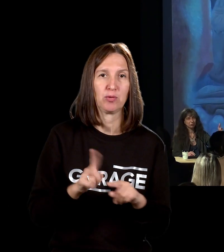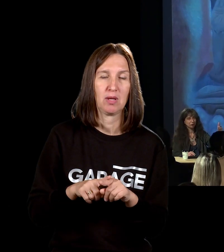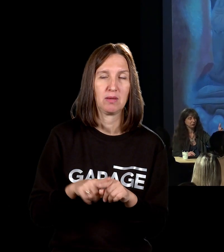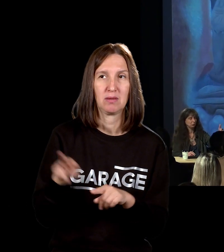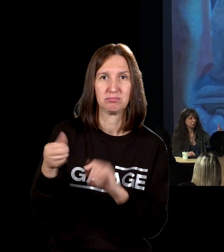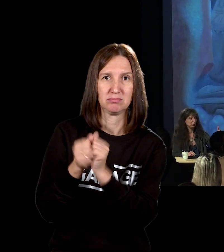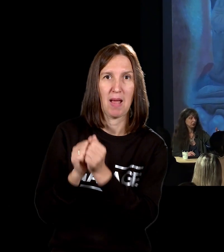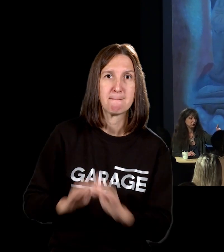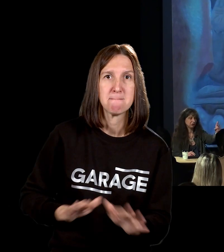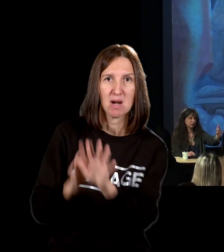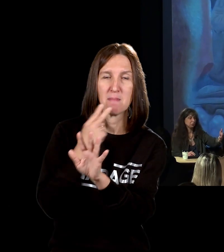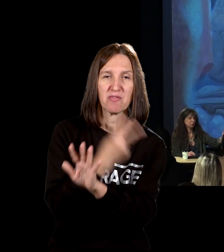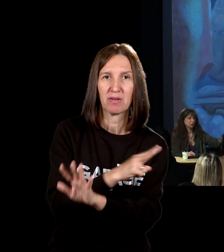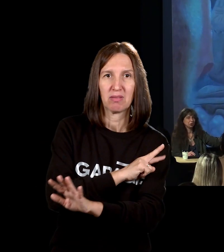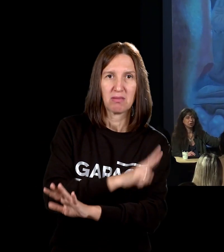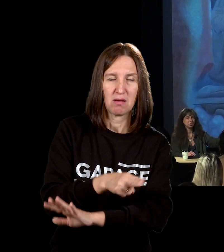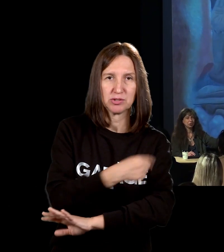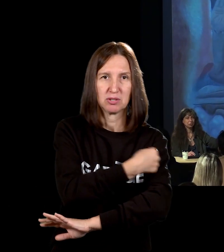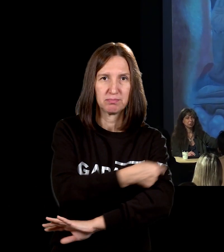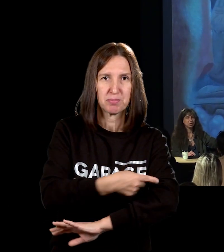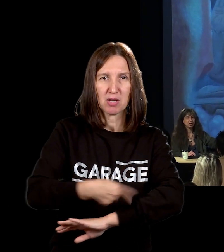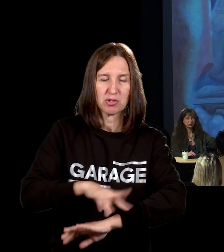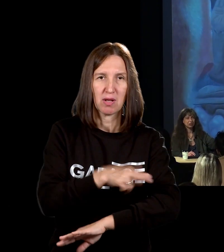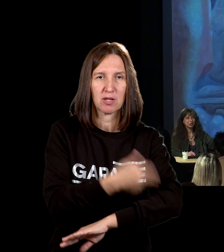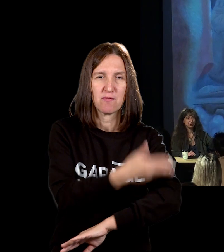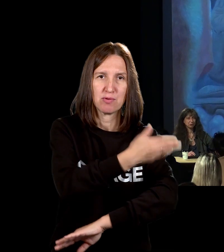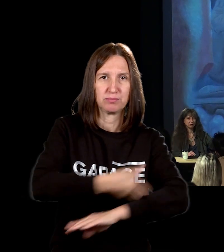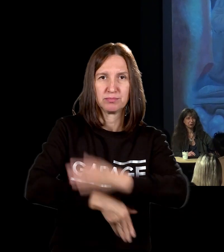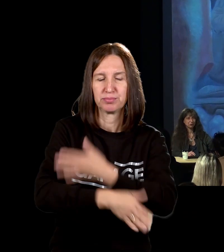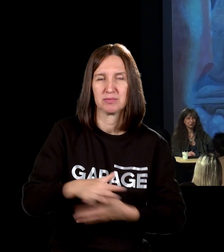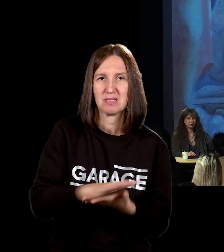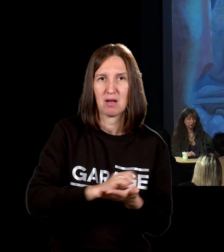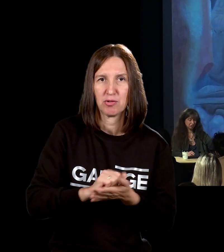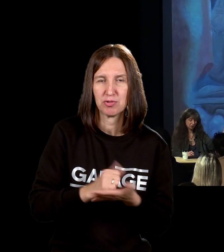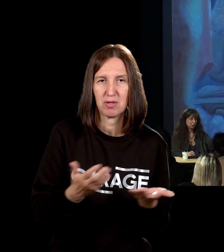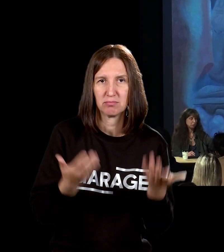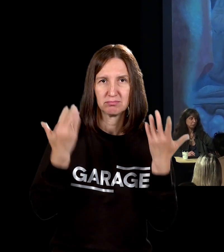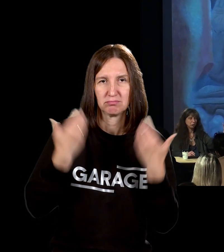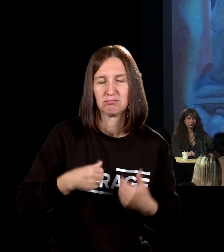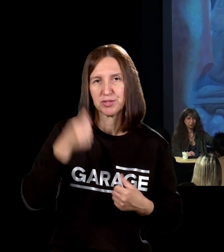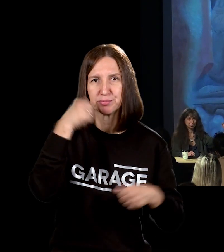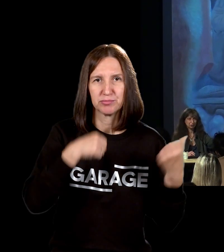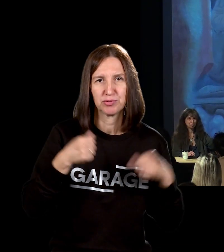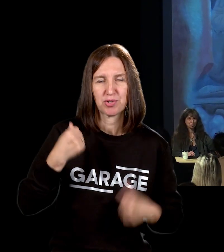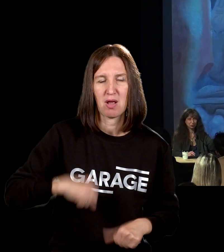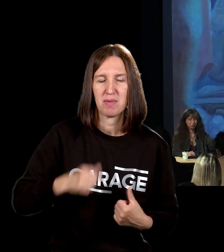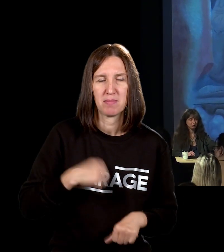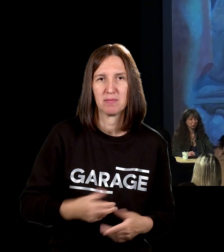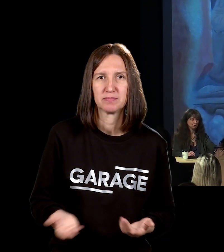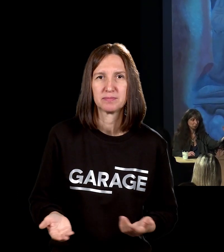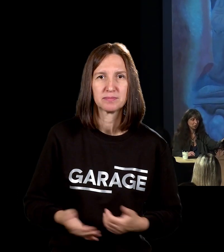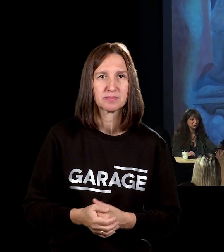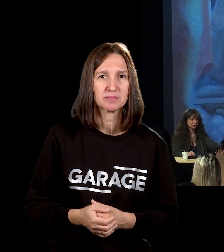этот мрамор выглядит точно так же, с такими же прожилками, как его искалеченная, покрытая шрамами плоть вот этих